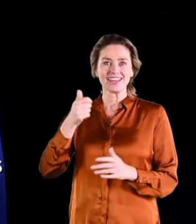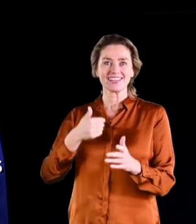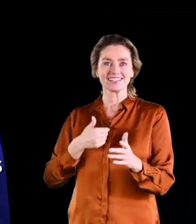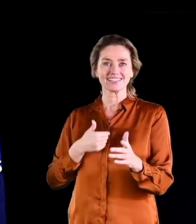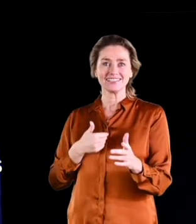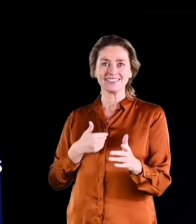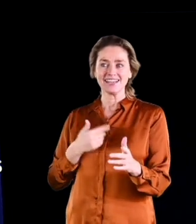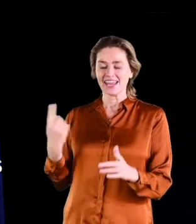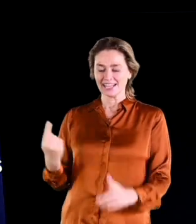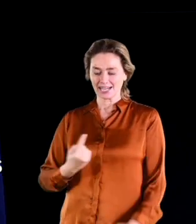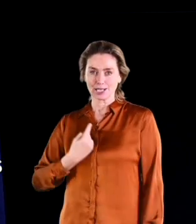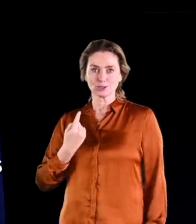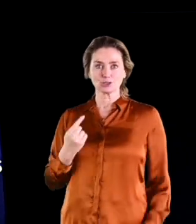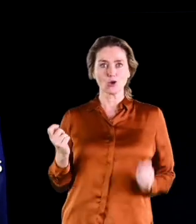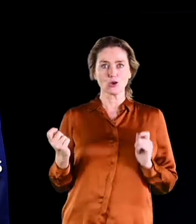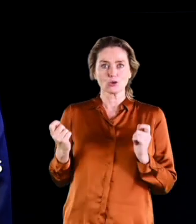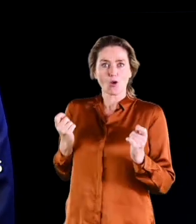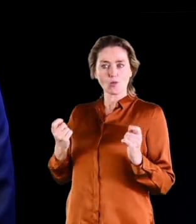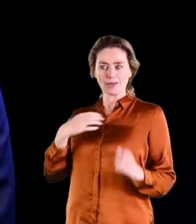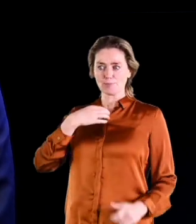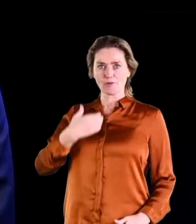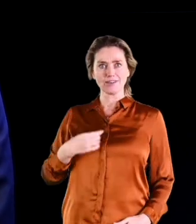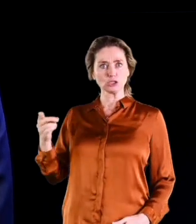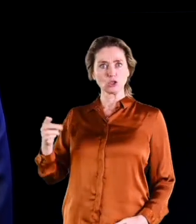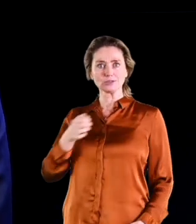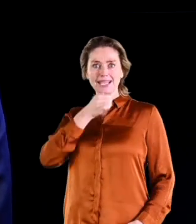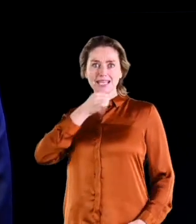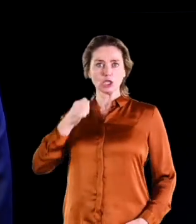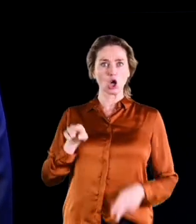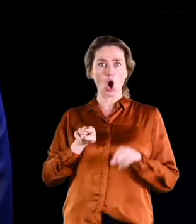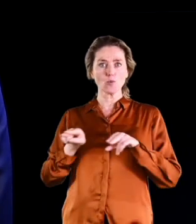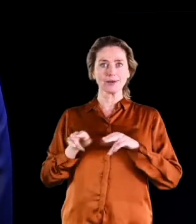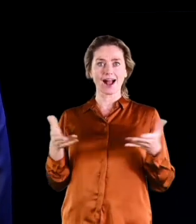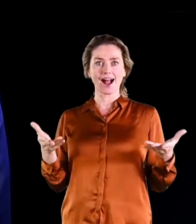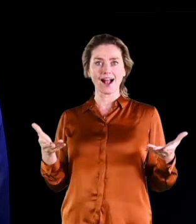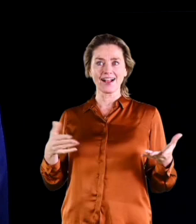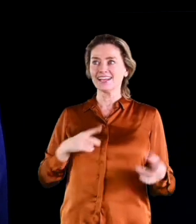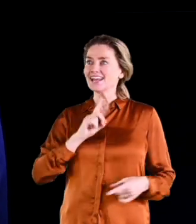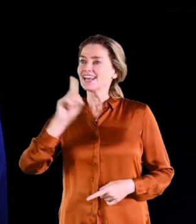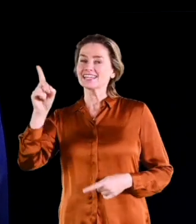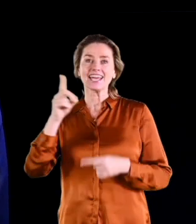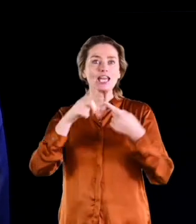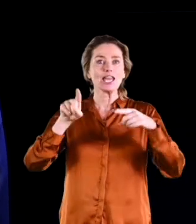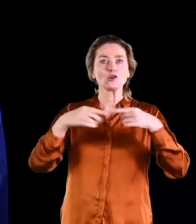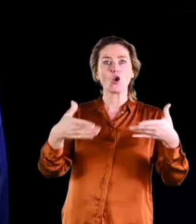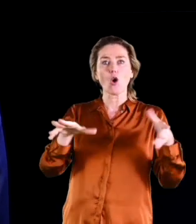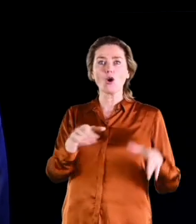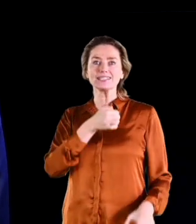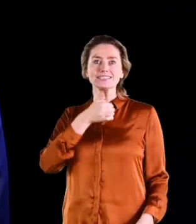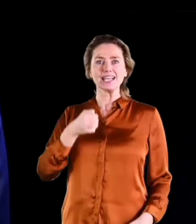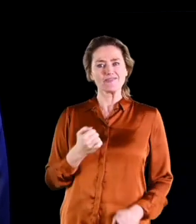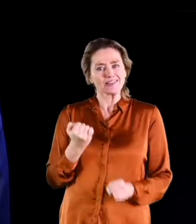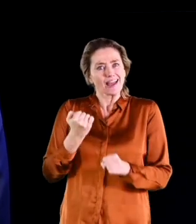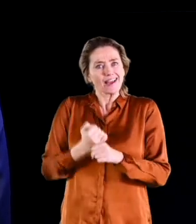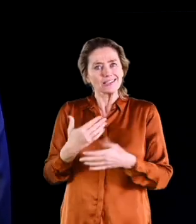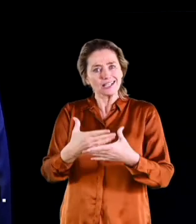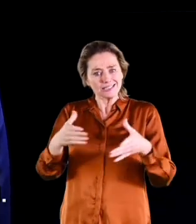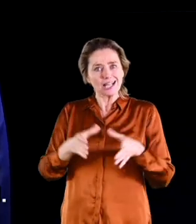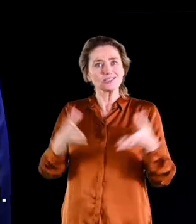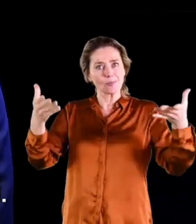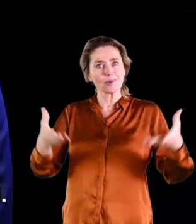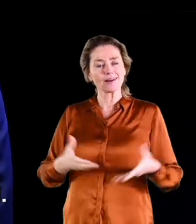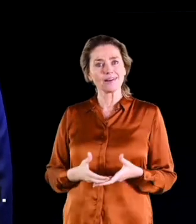een solorol met professionals in een opera. Ik ging in koren zingen van gerenommeerde gezelschappen.